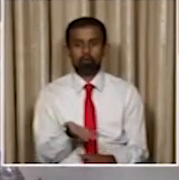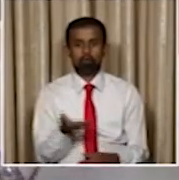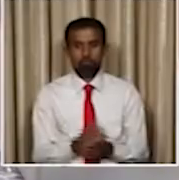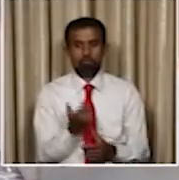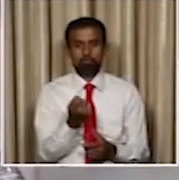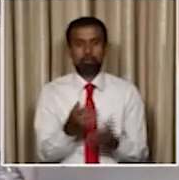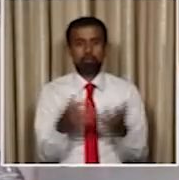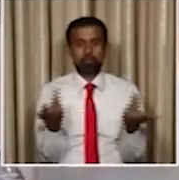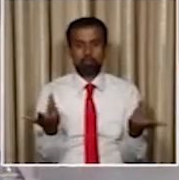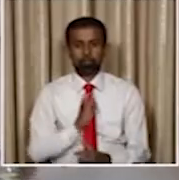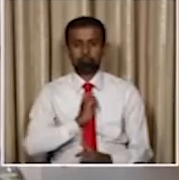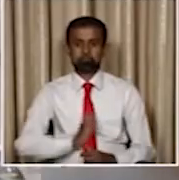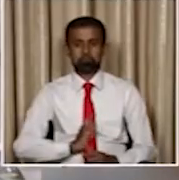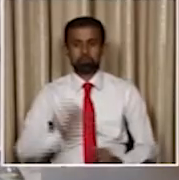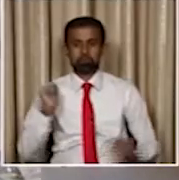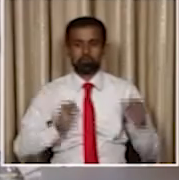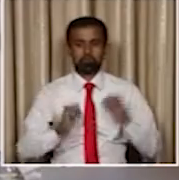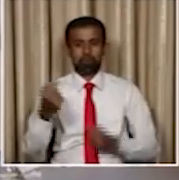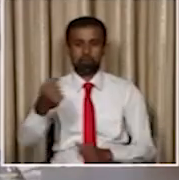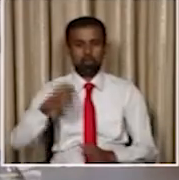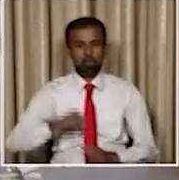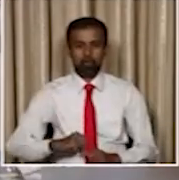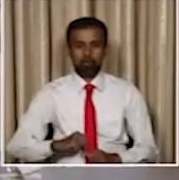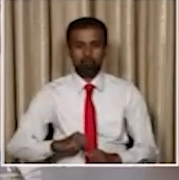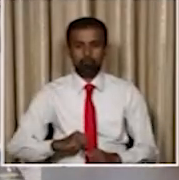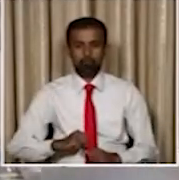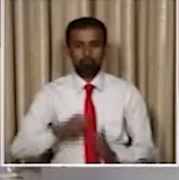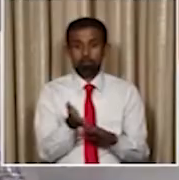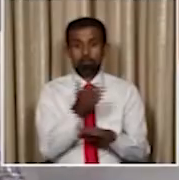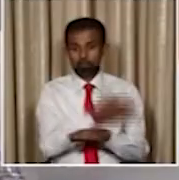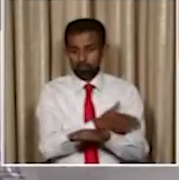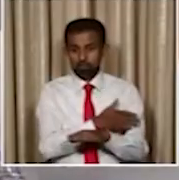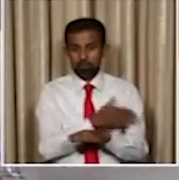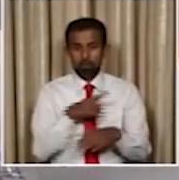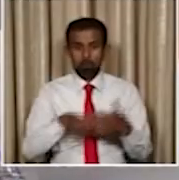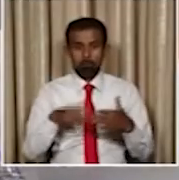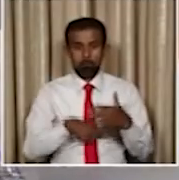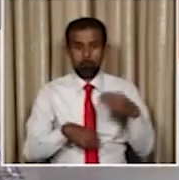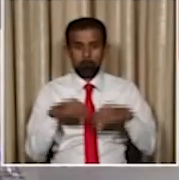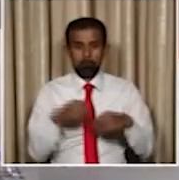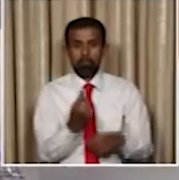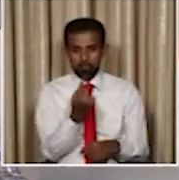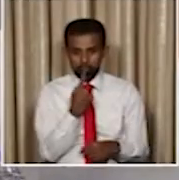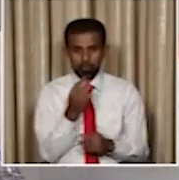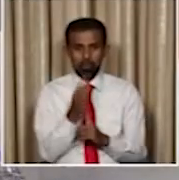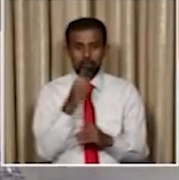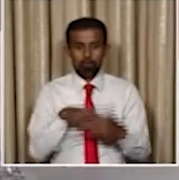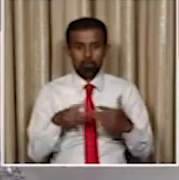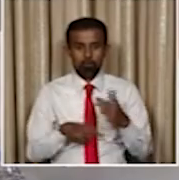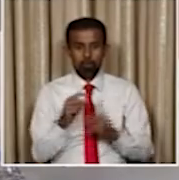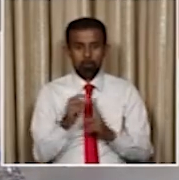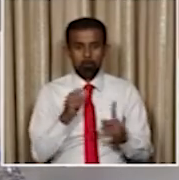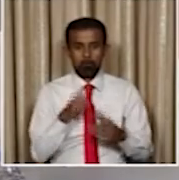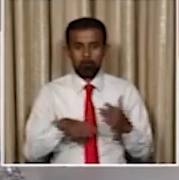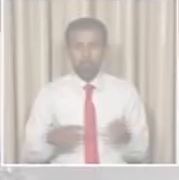බංගලොත් කරුවනේ සතේ අතේ නෑ. දැන් ඩයිකෝඩ් ගහගෙන රට බංගලොත් කළා. මැතිවරණ බල්දී කිව්වද ජනාධිපතිවරණය පාර්ලිමේන්තු